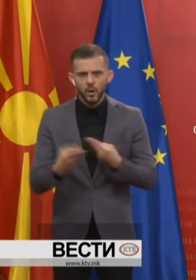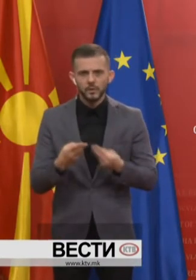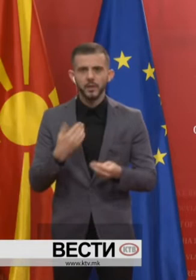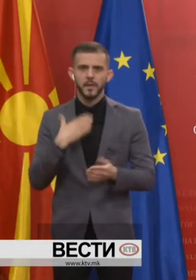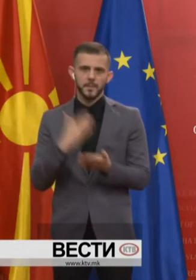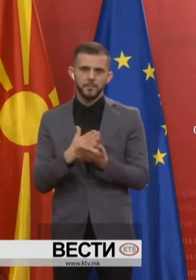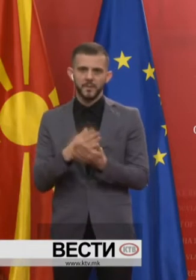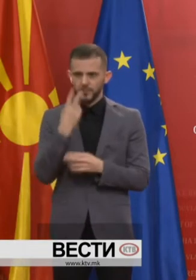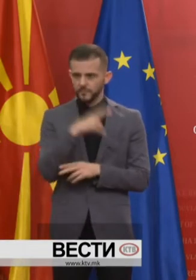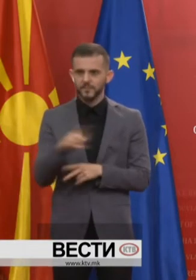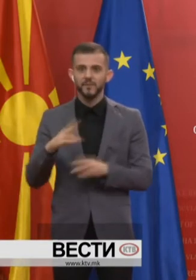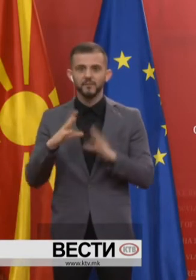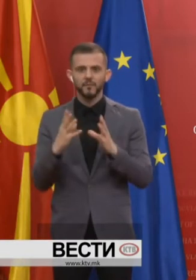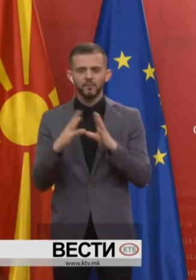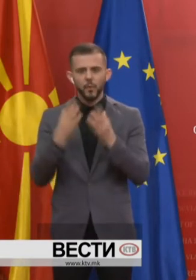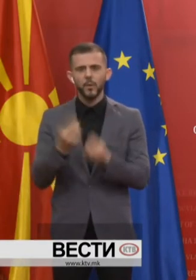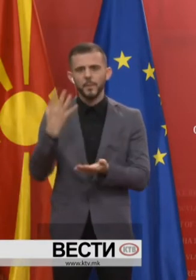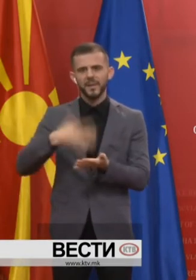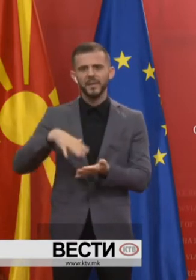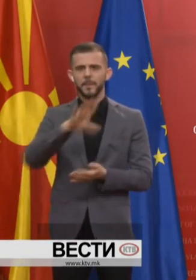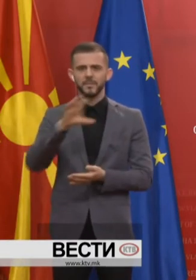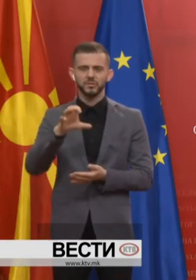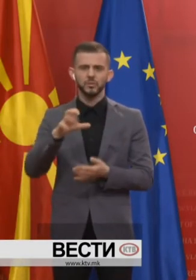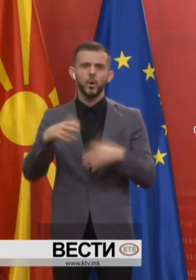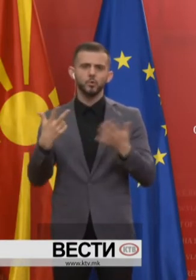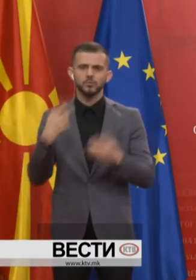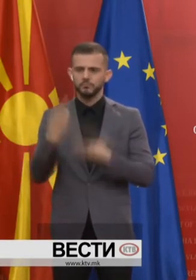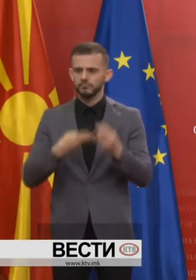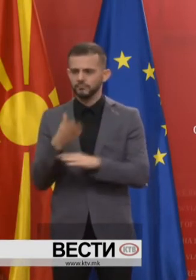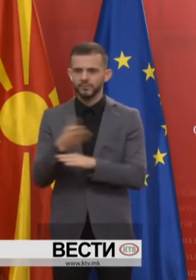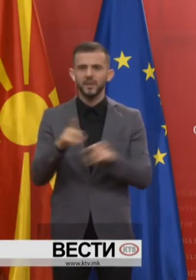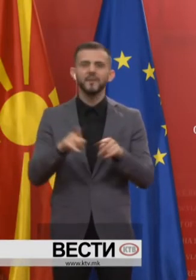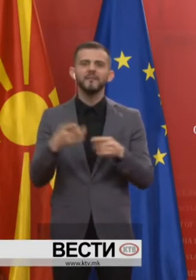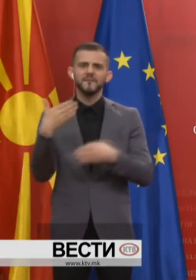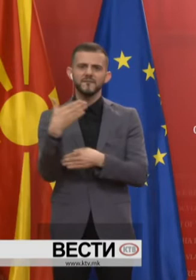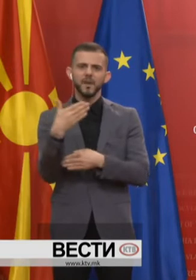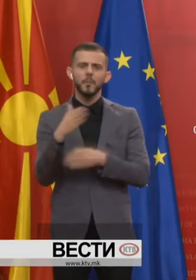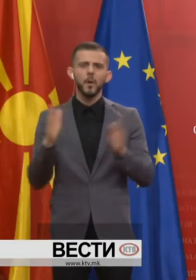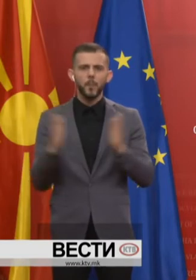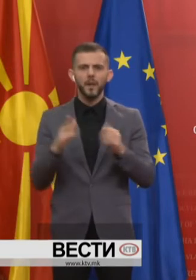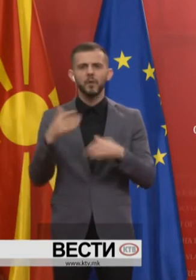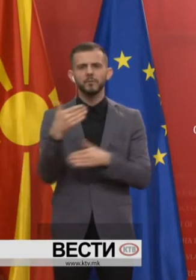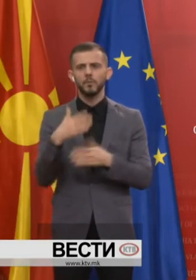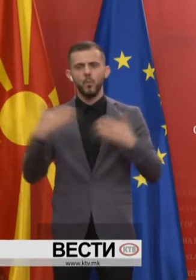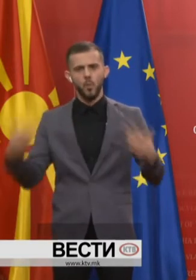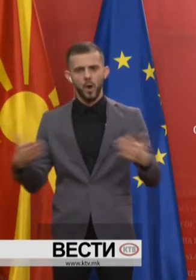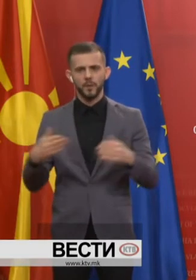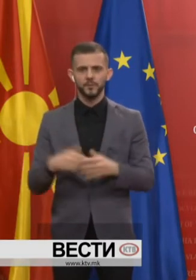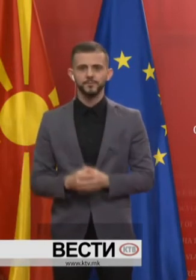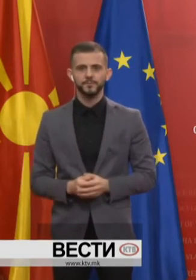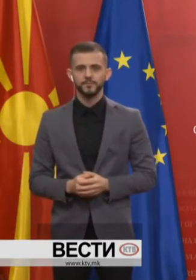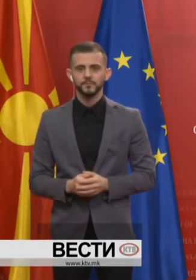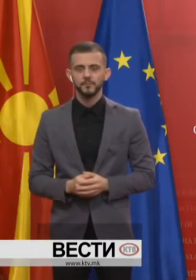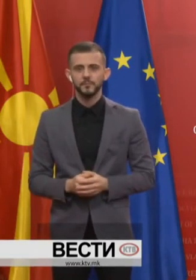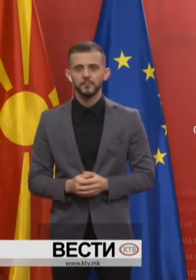период 5508 надзори над малопродажните и големопродажните објекти. Освен на